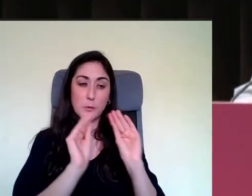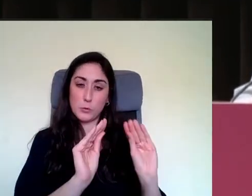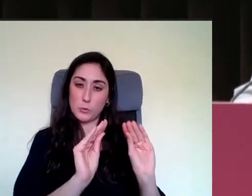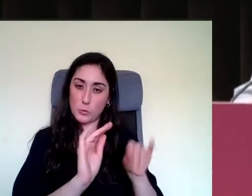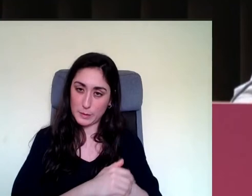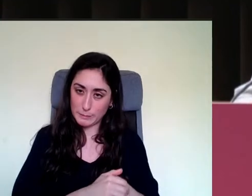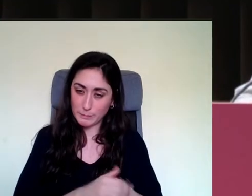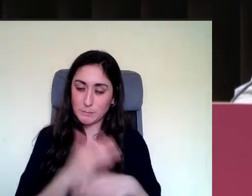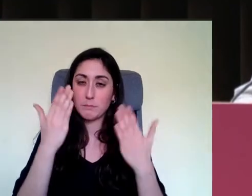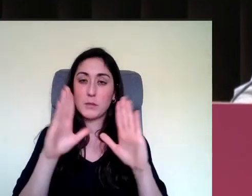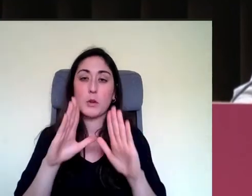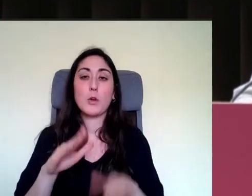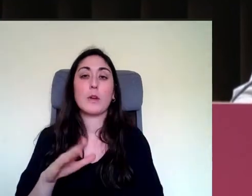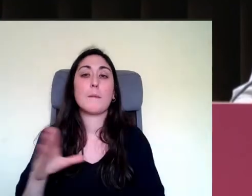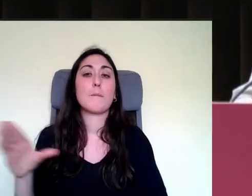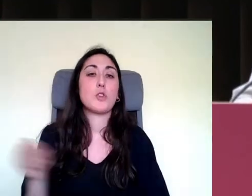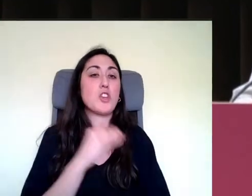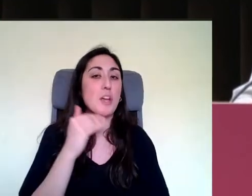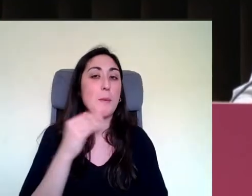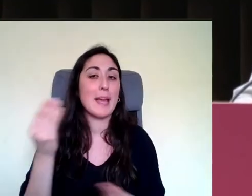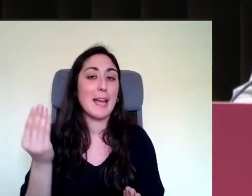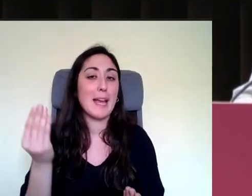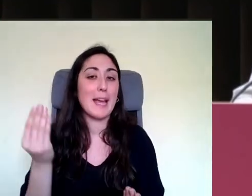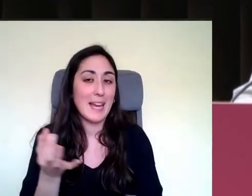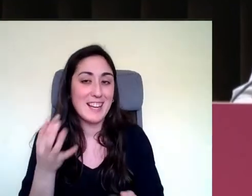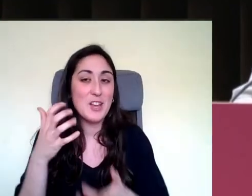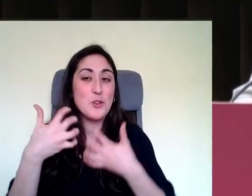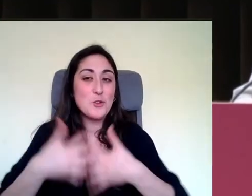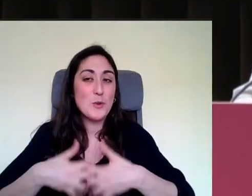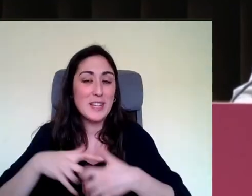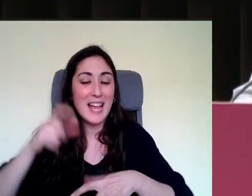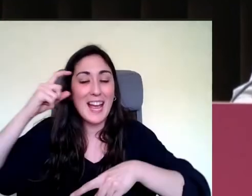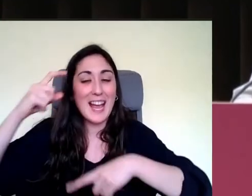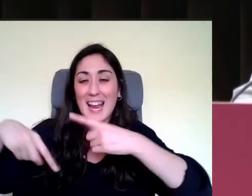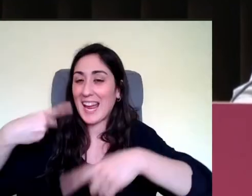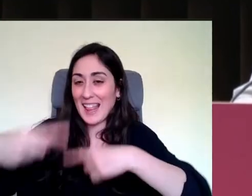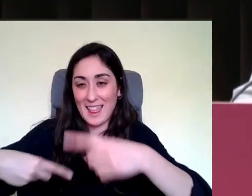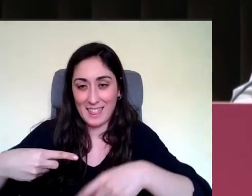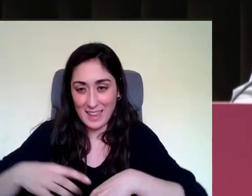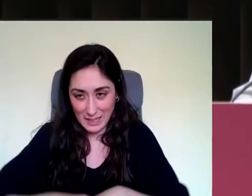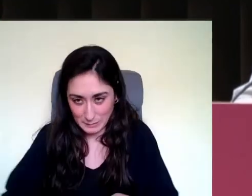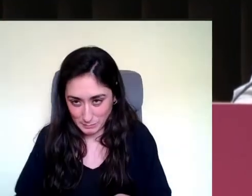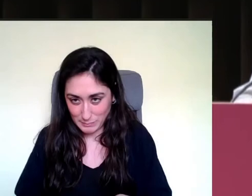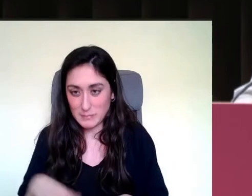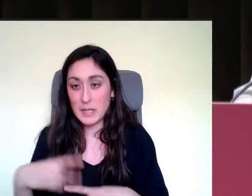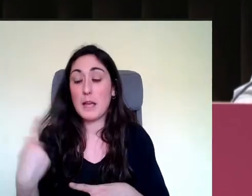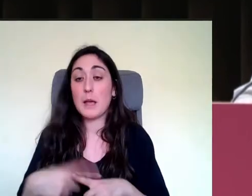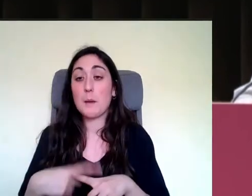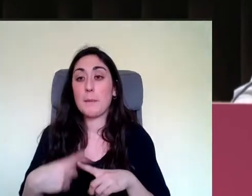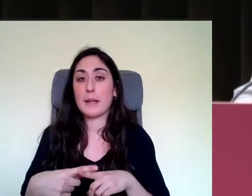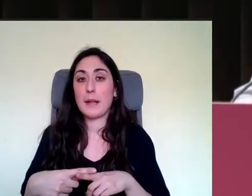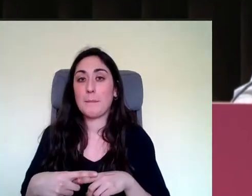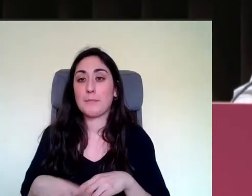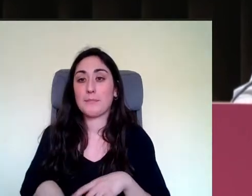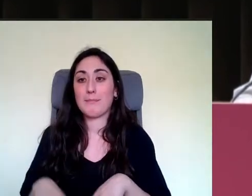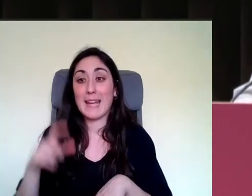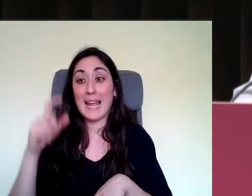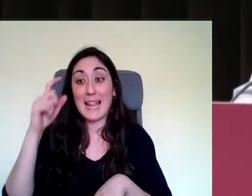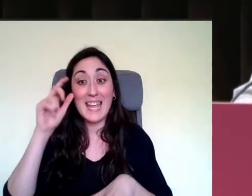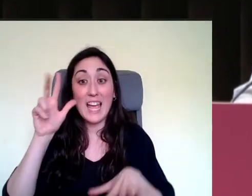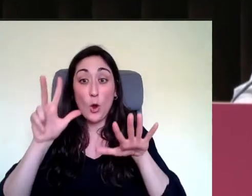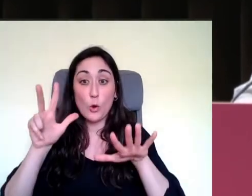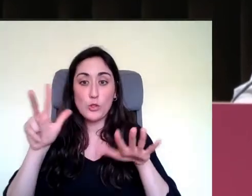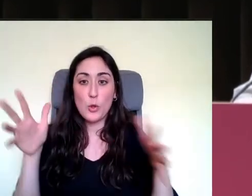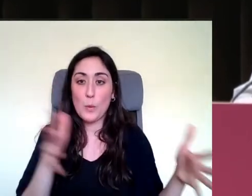feina, que la lluita la fem cada dia, perquè per totes nosaltres el 8 de març és cada dia de l'any,